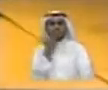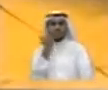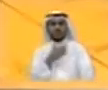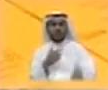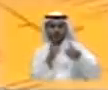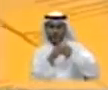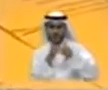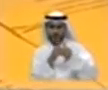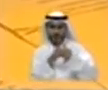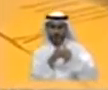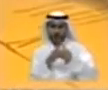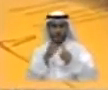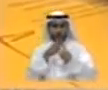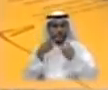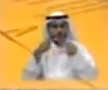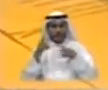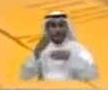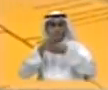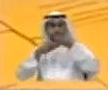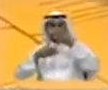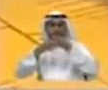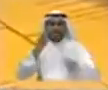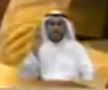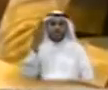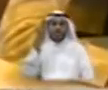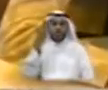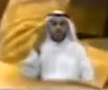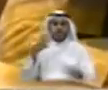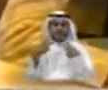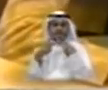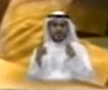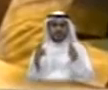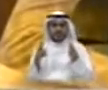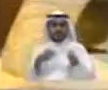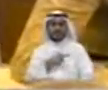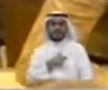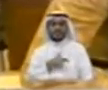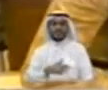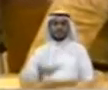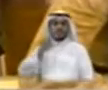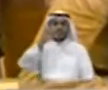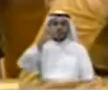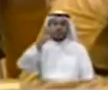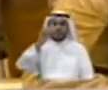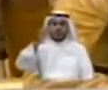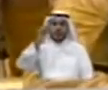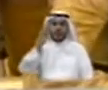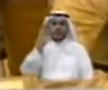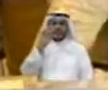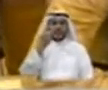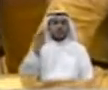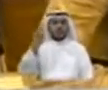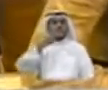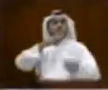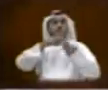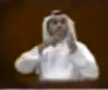الفصل الأول كان بناء مدرسة ثانوية وسميناها مدرسة المباركية على طبعا أول مدرسة بنيت